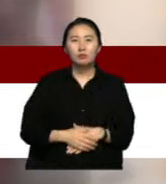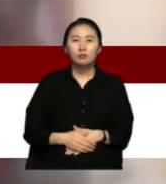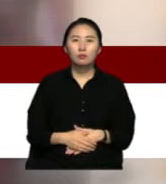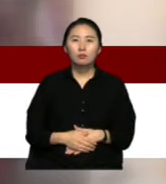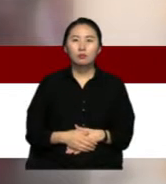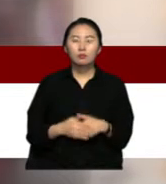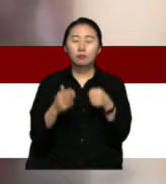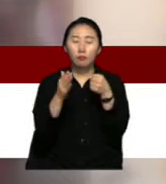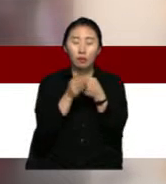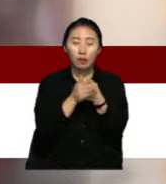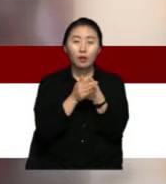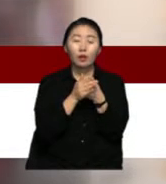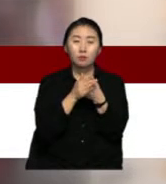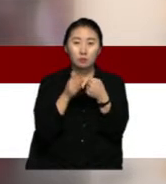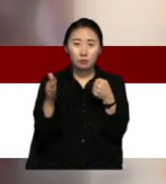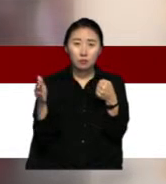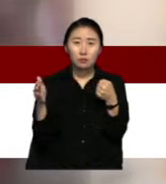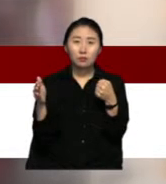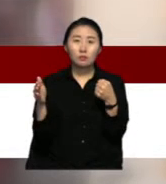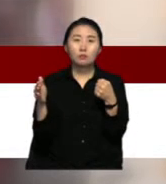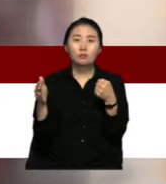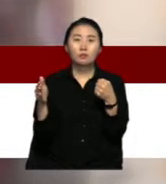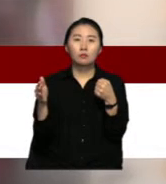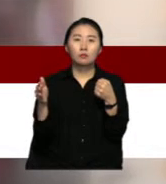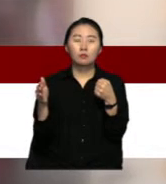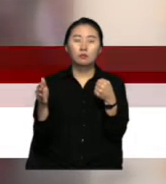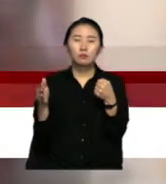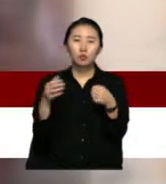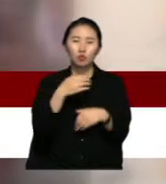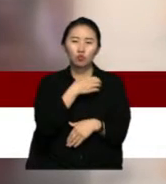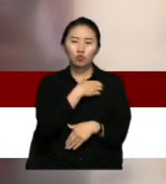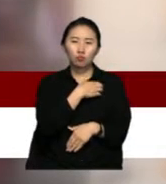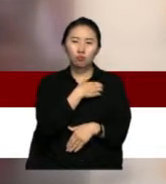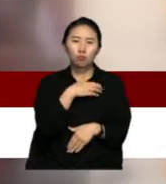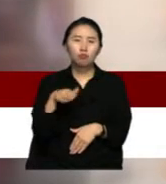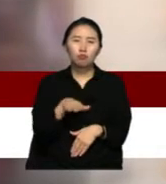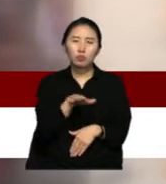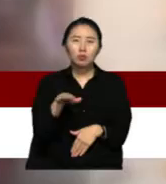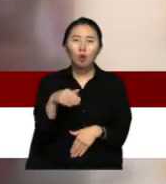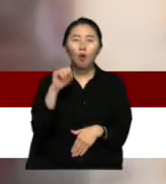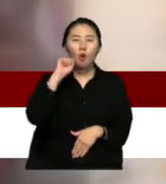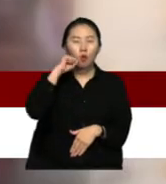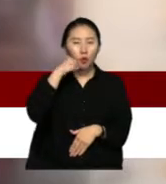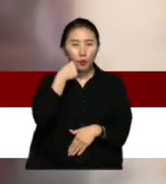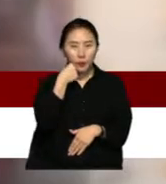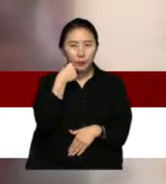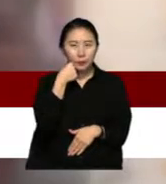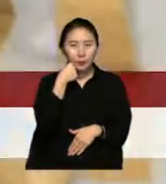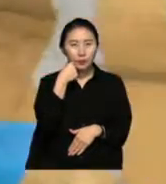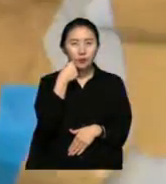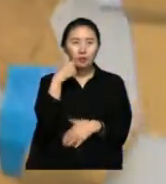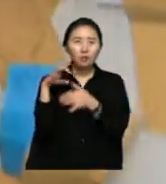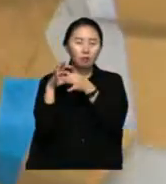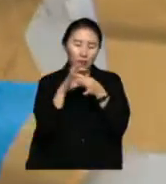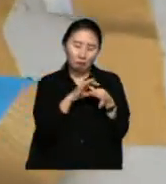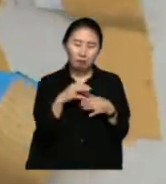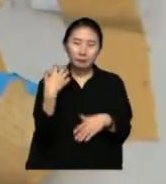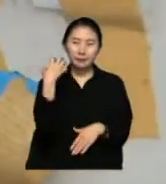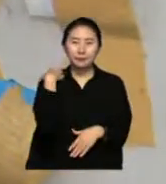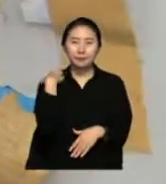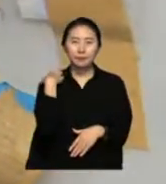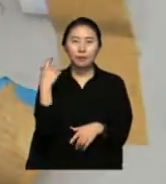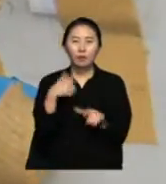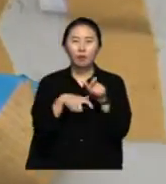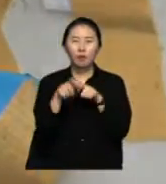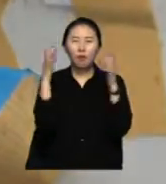그러기 때문에 이게 좀 그쪽에서도 어렵다. 이것도 최소화하겠다. 광고물보다